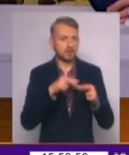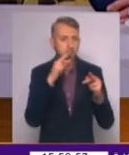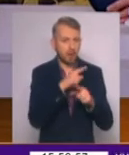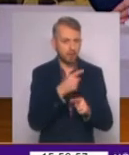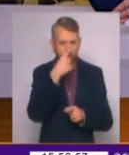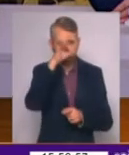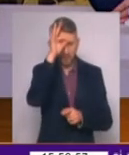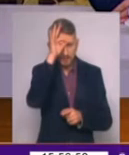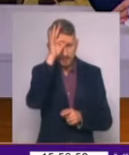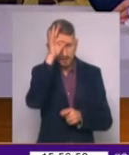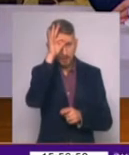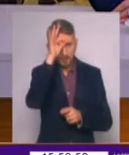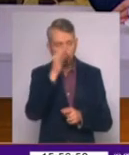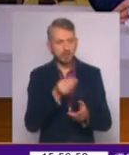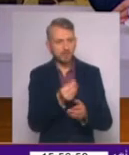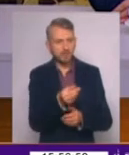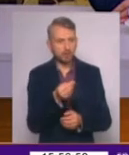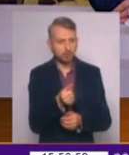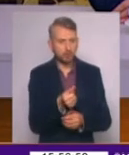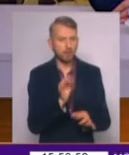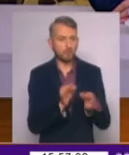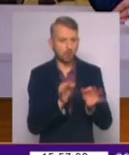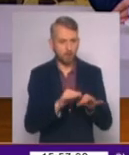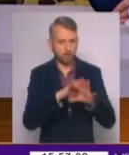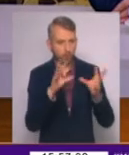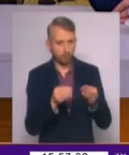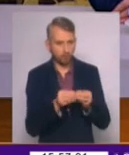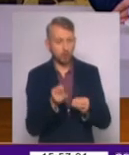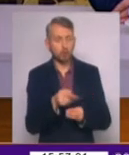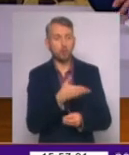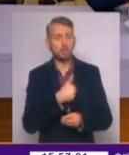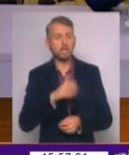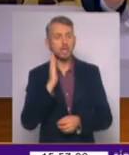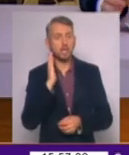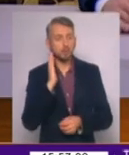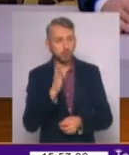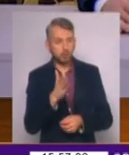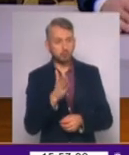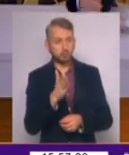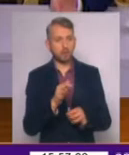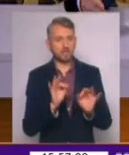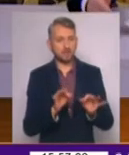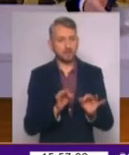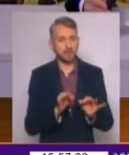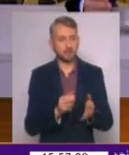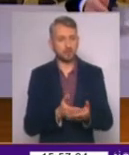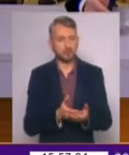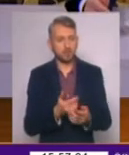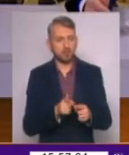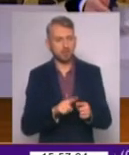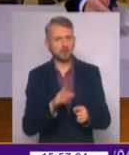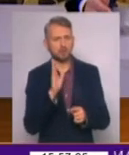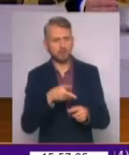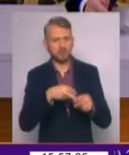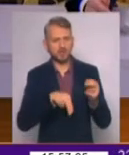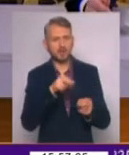Поліція фінансується в нормальних об'ємах. Тому ми будемо, звичайно, от... Оце, що буде в кінці